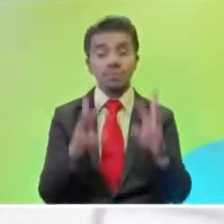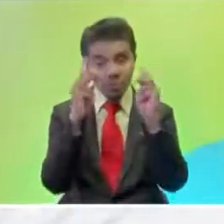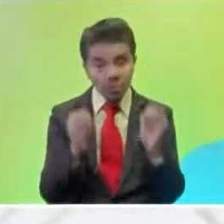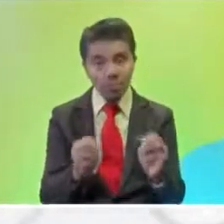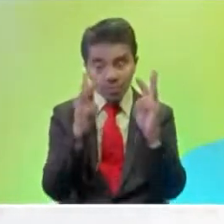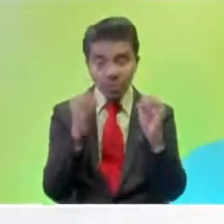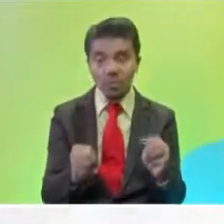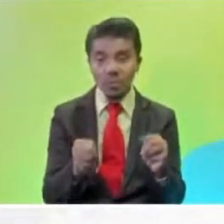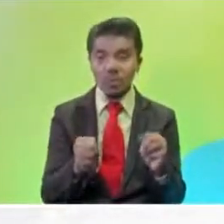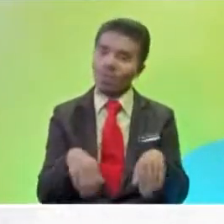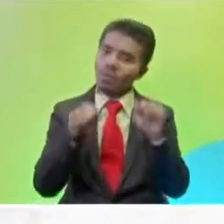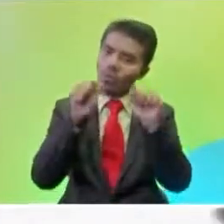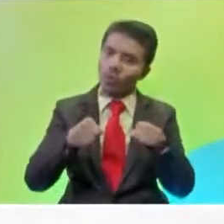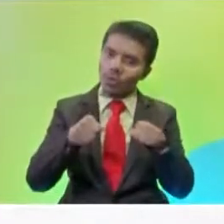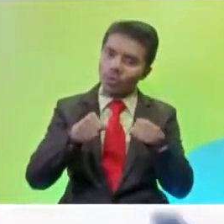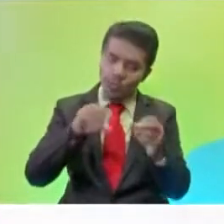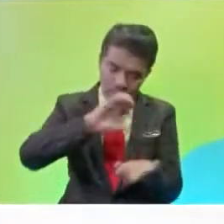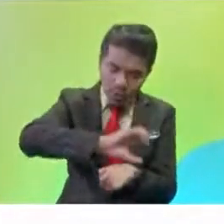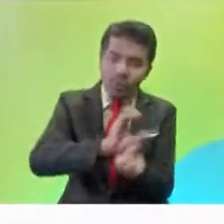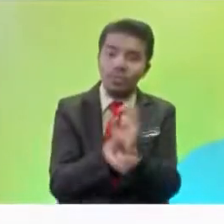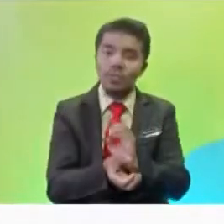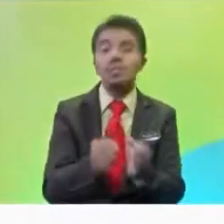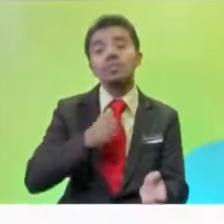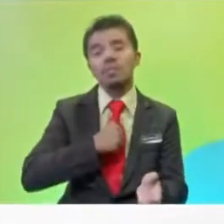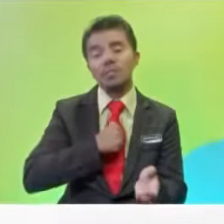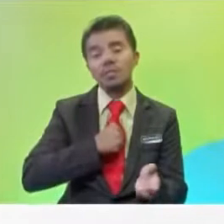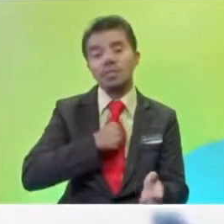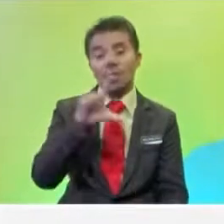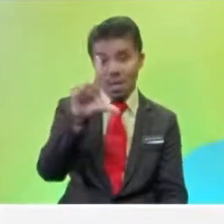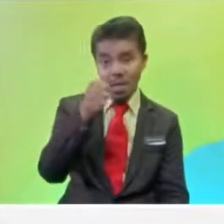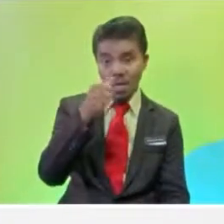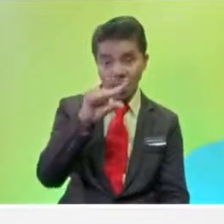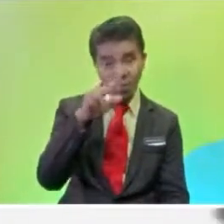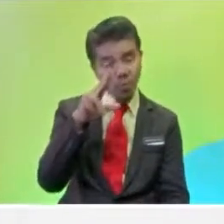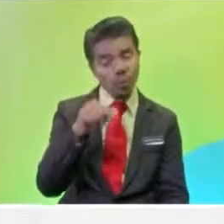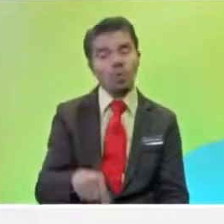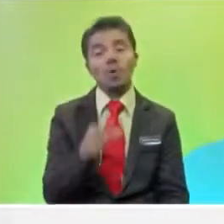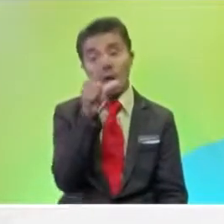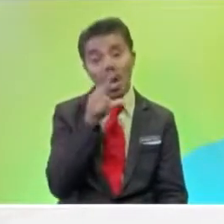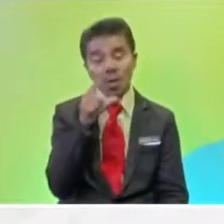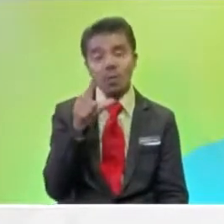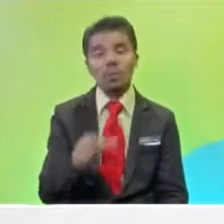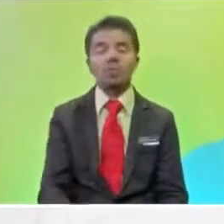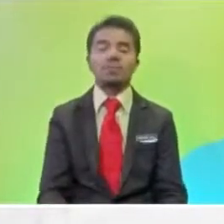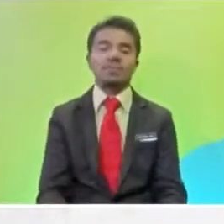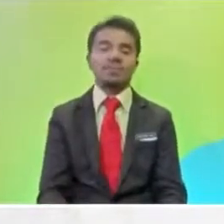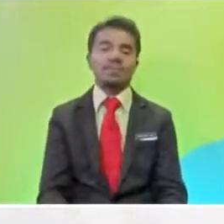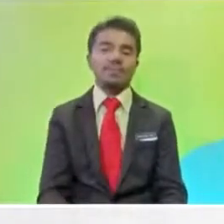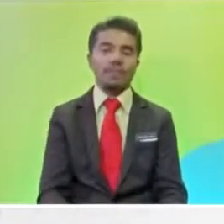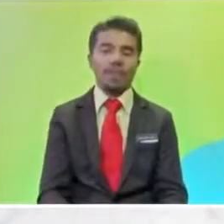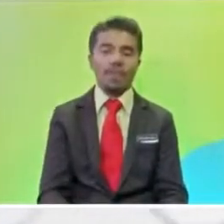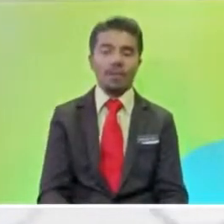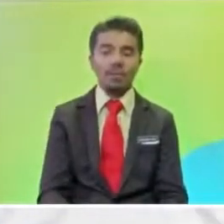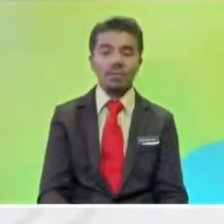Sendiri lirik lagu berdasarkan apa yang kita belajar di dalam kelas tadi dan mempersembahkan jadi semua